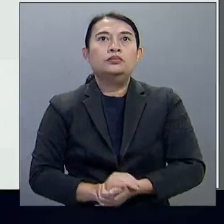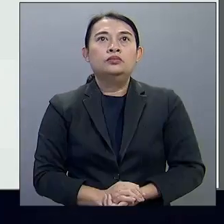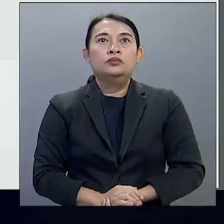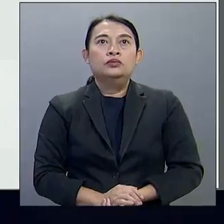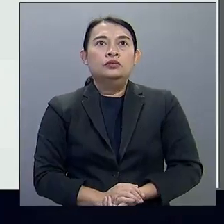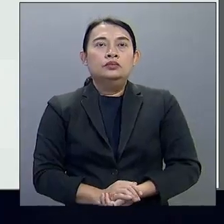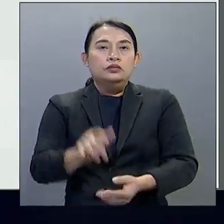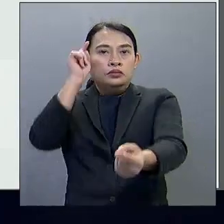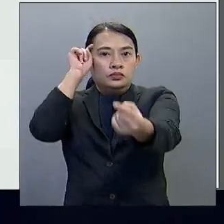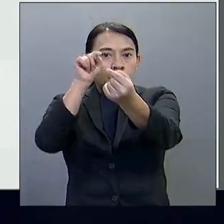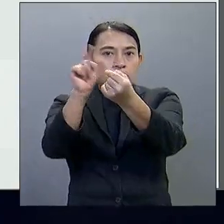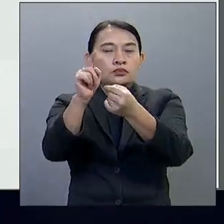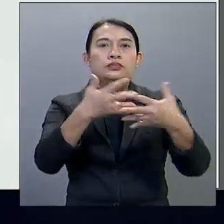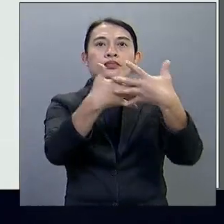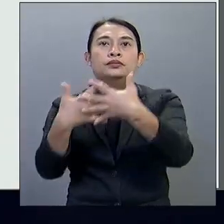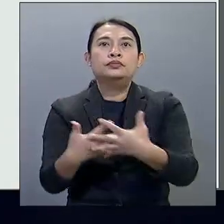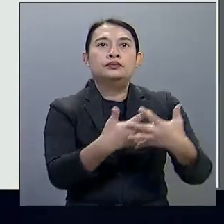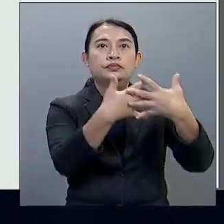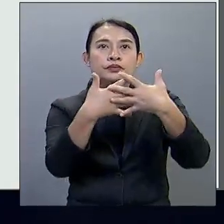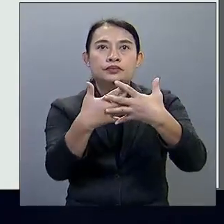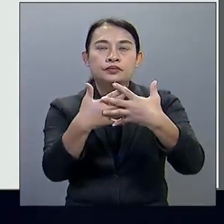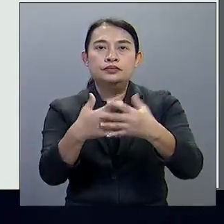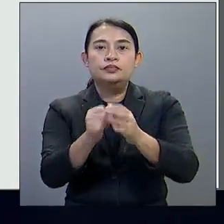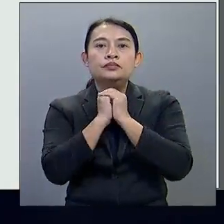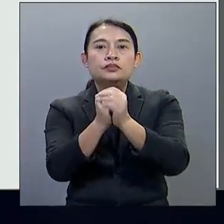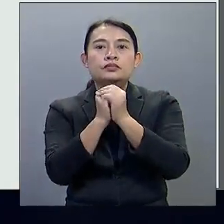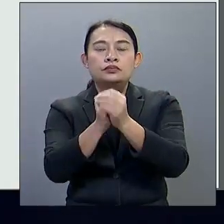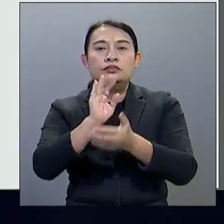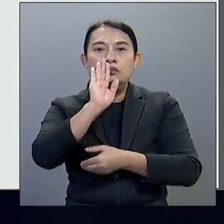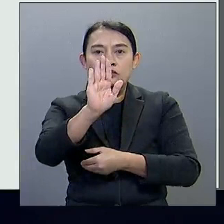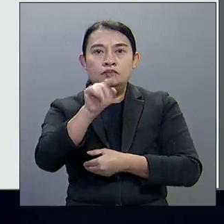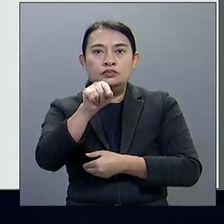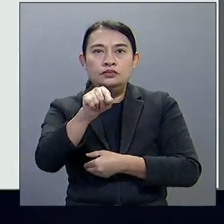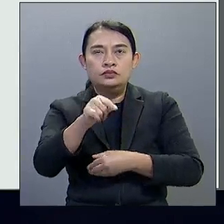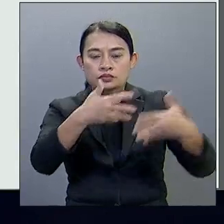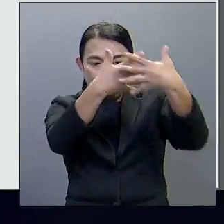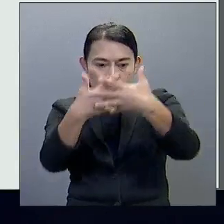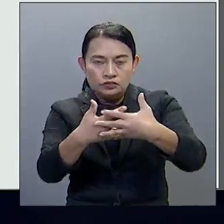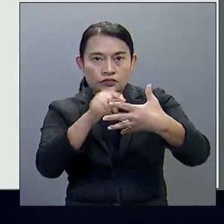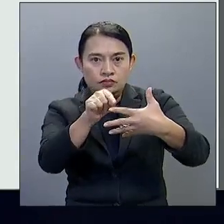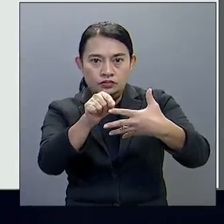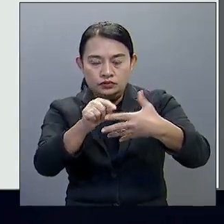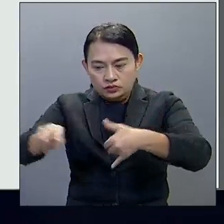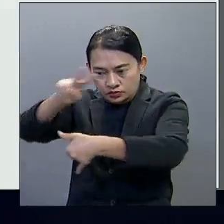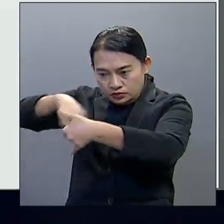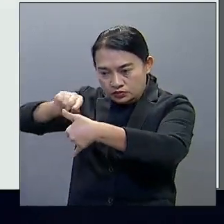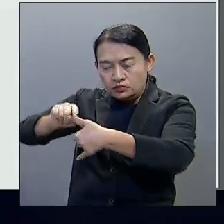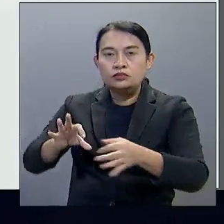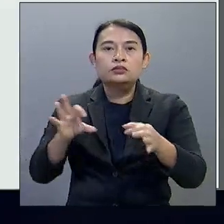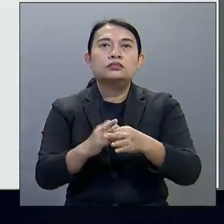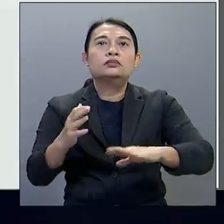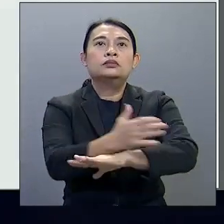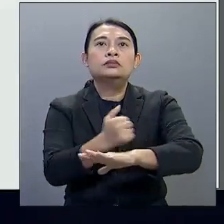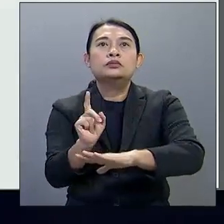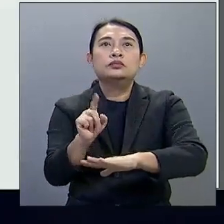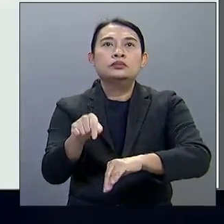างยิ่งมุ่งเป้าไปที่สหรัฐเลยคือจีนเขามองว่าการคัดกรองของสหรัฐส่วนหนึ่งมันอาจจะมาจากเหตุผลทางการเมืองหรือเปล่